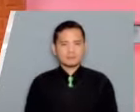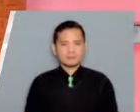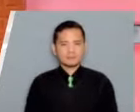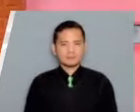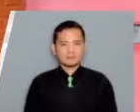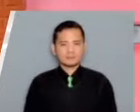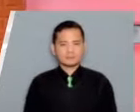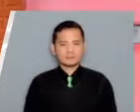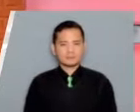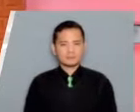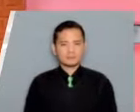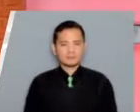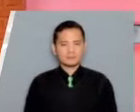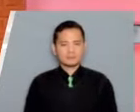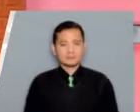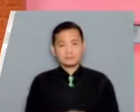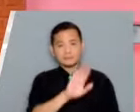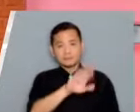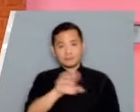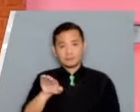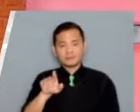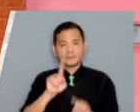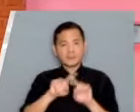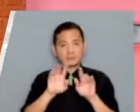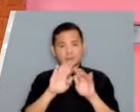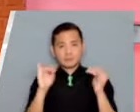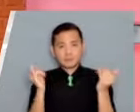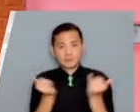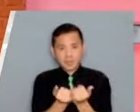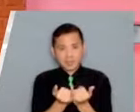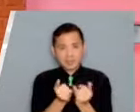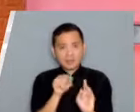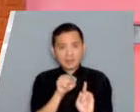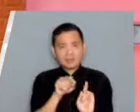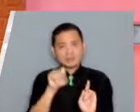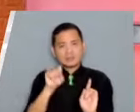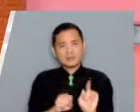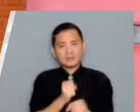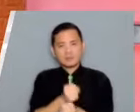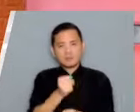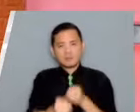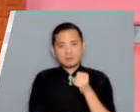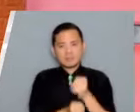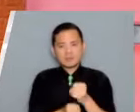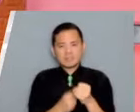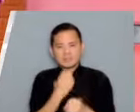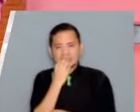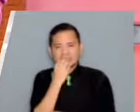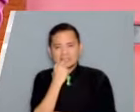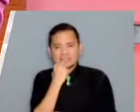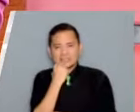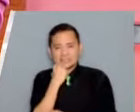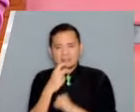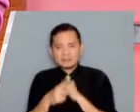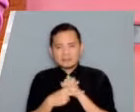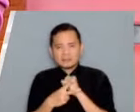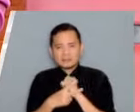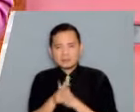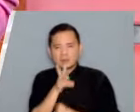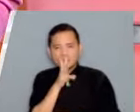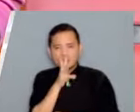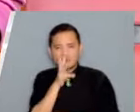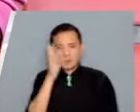Nagrarasyon na ng tubig sa ilang barangay sa Tampakan, South Cotabato dahil sa pagkatuyo ng water sources doon bunsod ng El